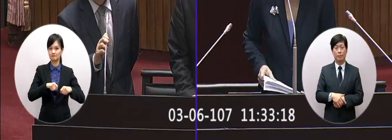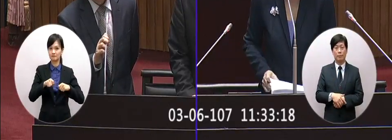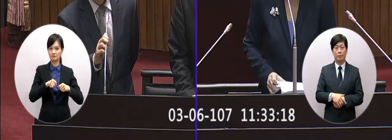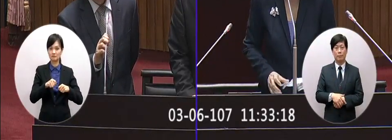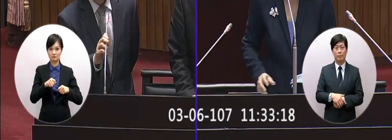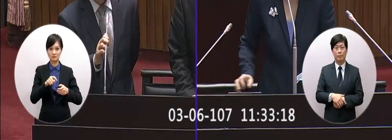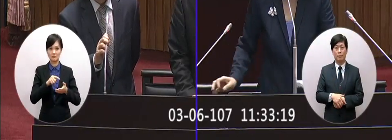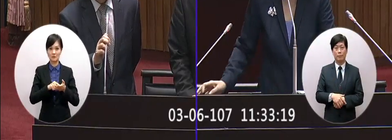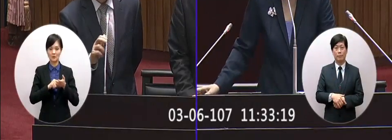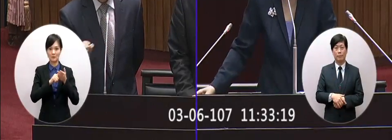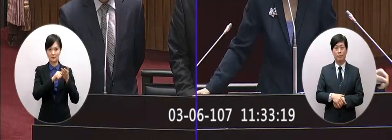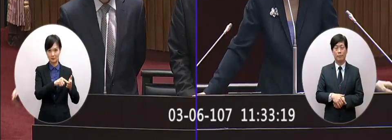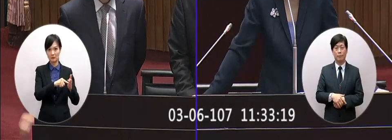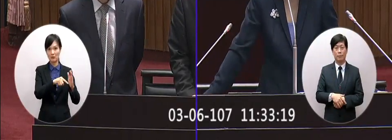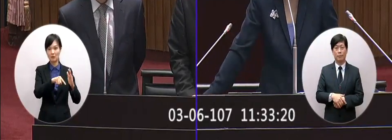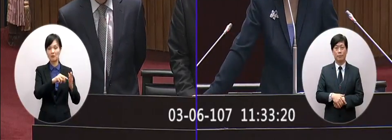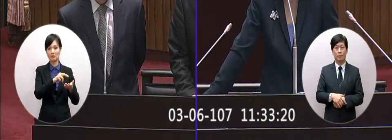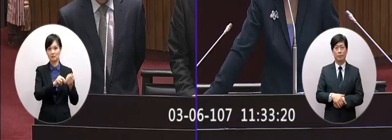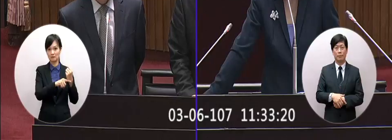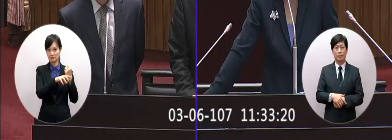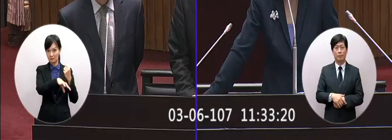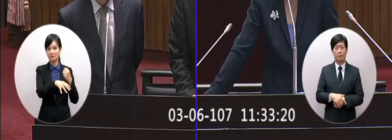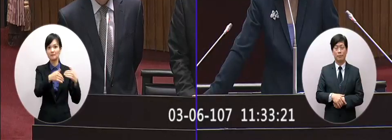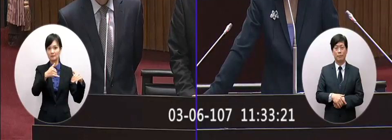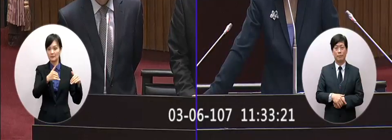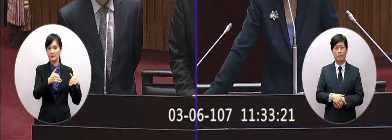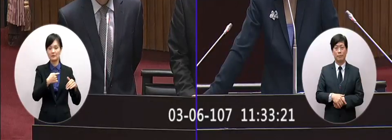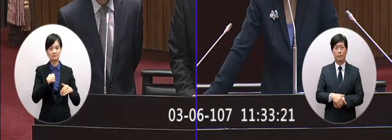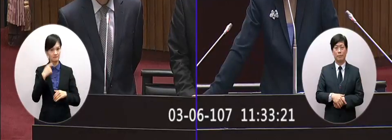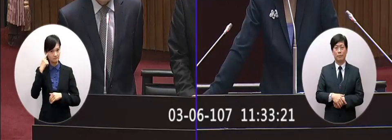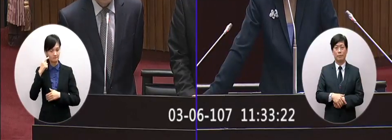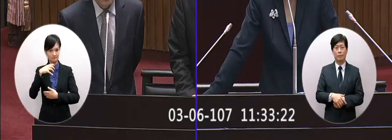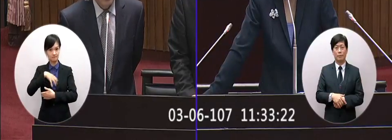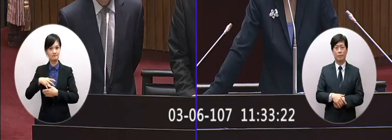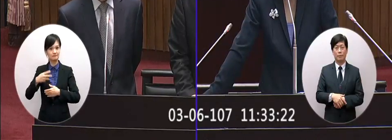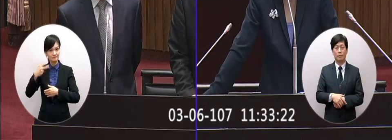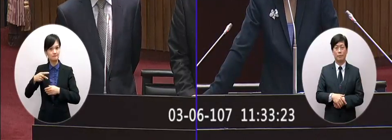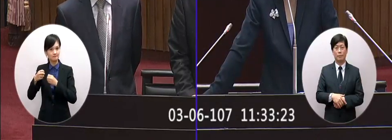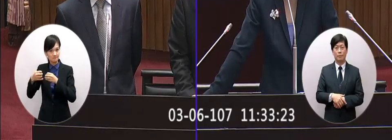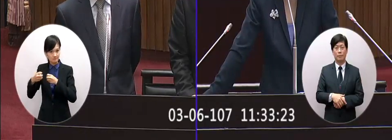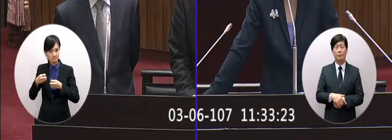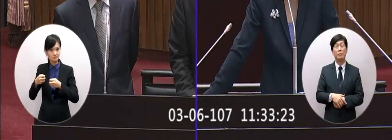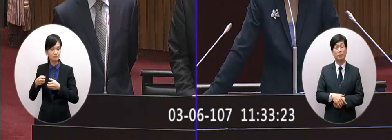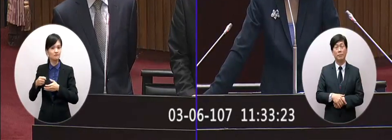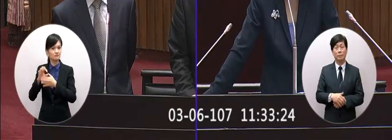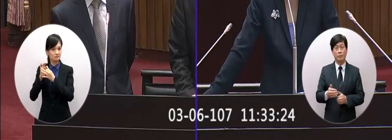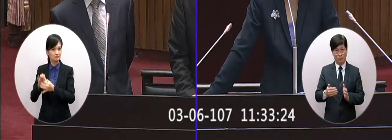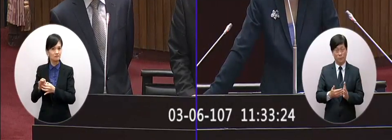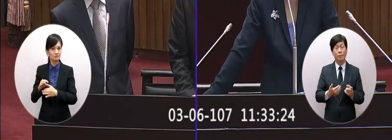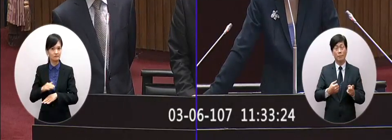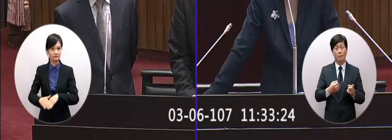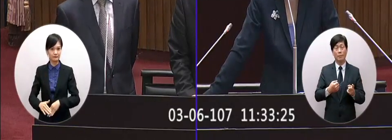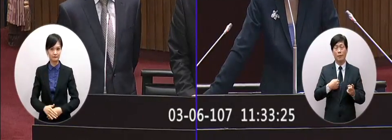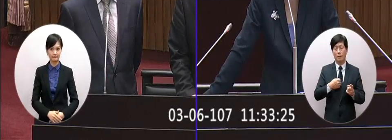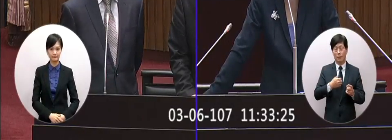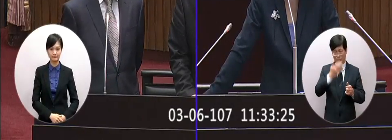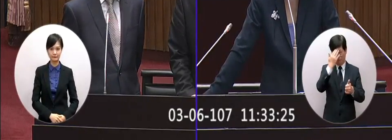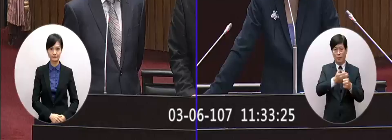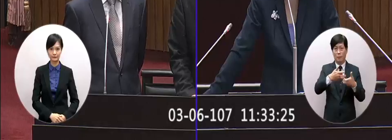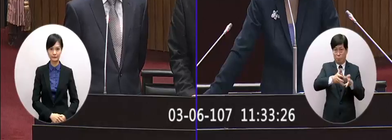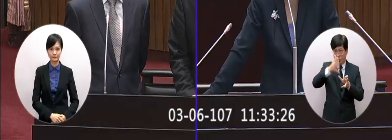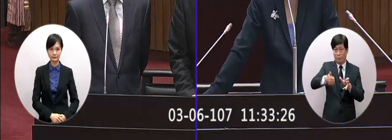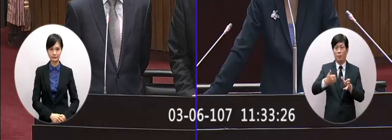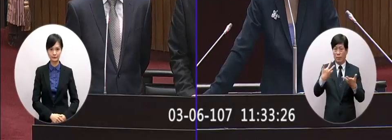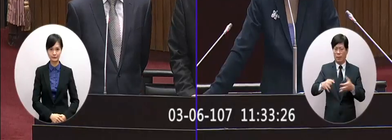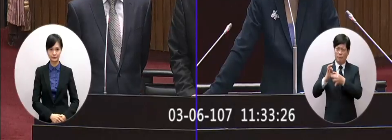报到我们这个院里面来，所以我想这个部分我们会再跟部里面来做继续做一些讨论。 好，所以我想请部长还是务必